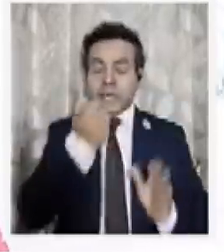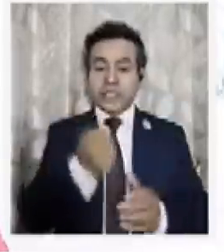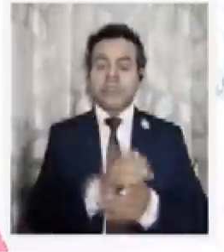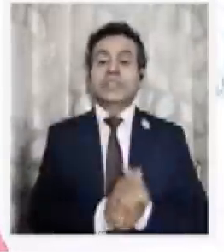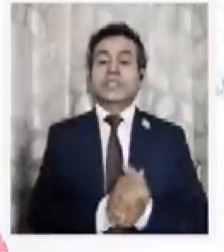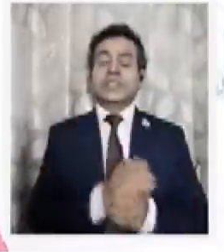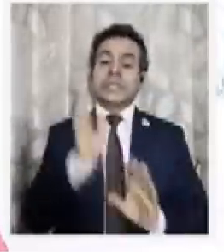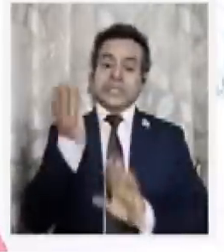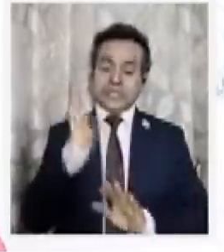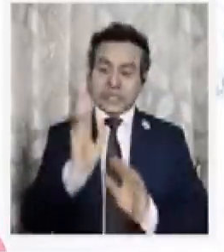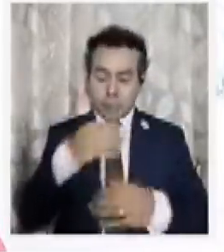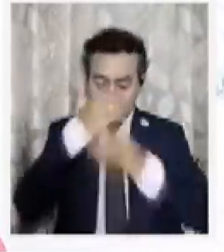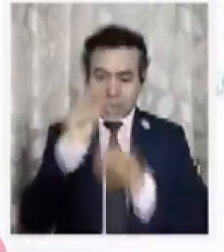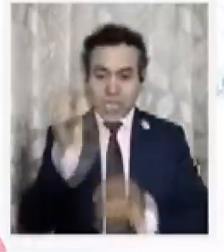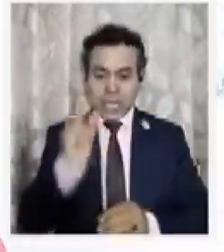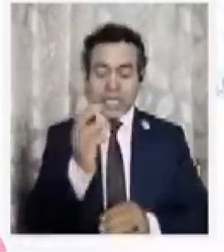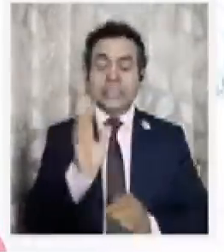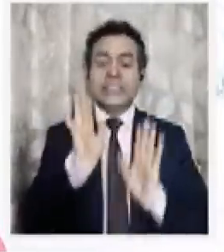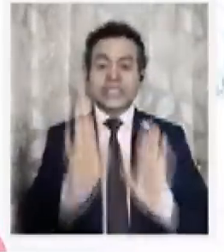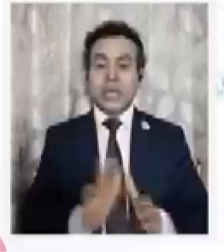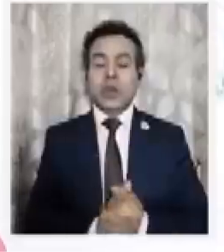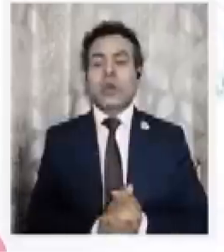মার্চ 2020-এ নমুনা পরীক্ষা হয়েছিল